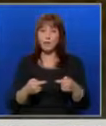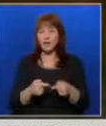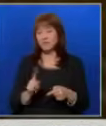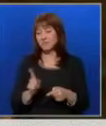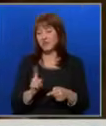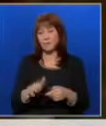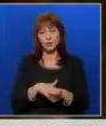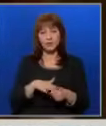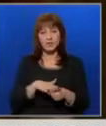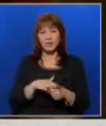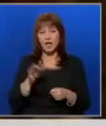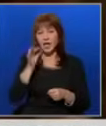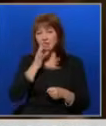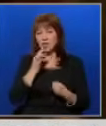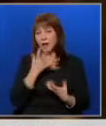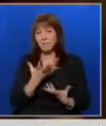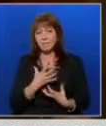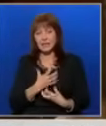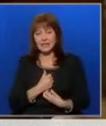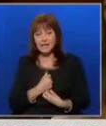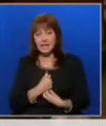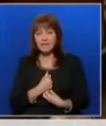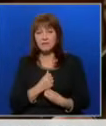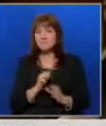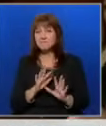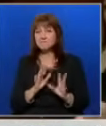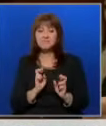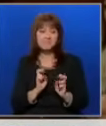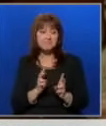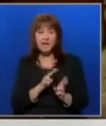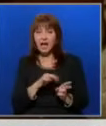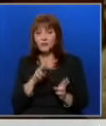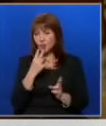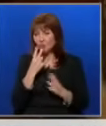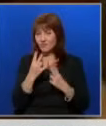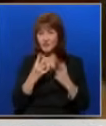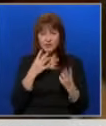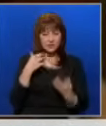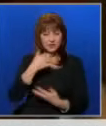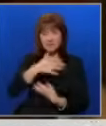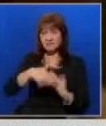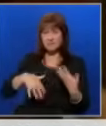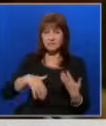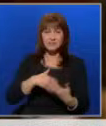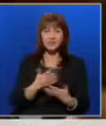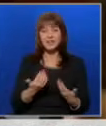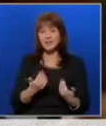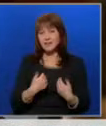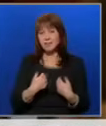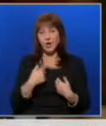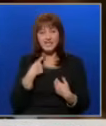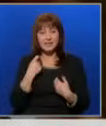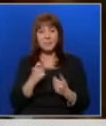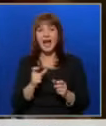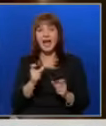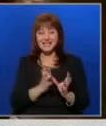неоснователни. Никакво притеснение няма. Както виждате, много от безобразията са всъщност в мой ущърб. Секции,